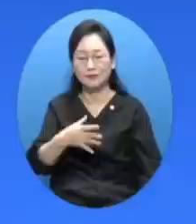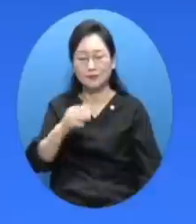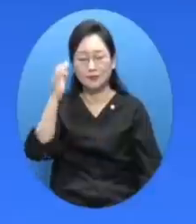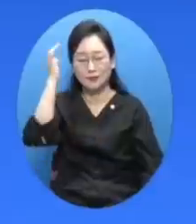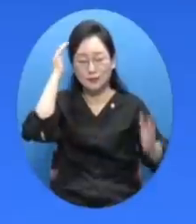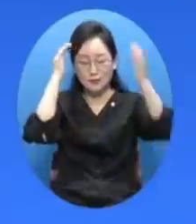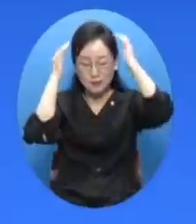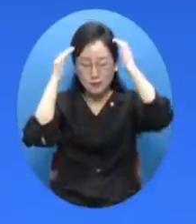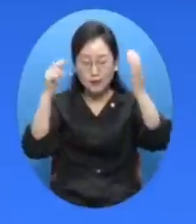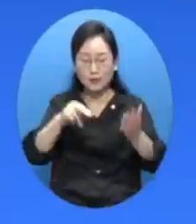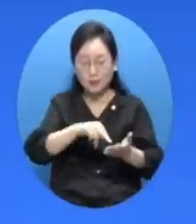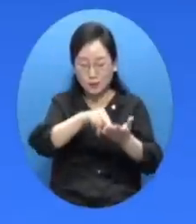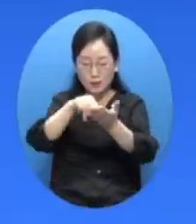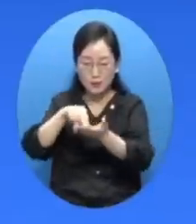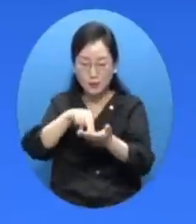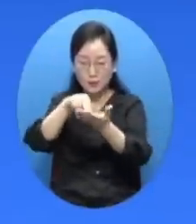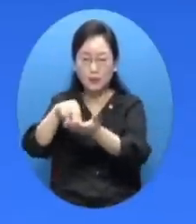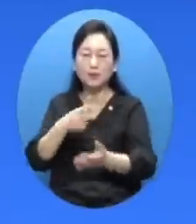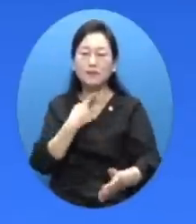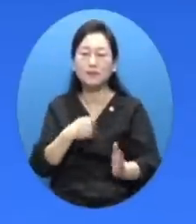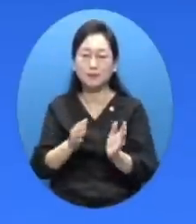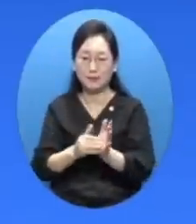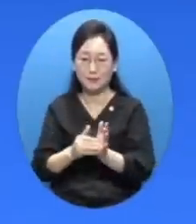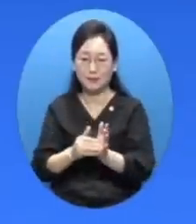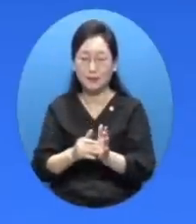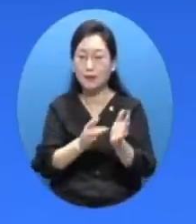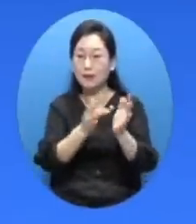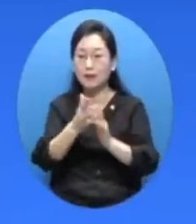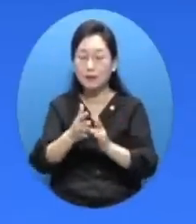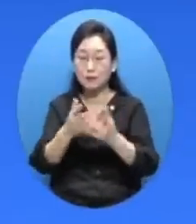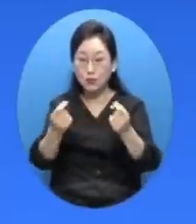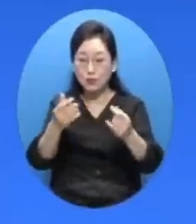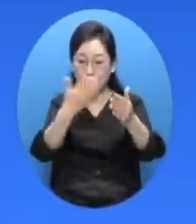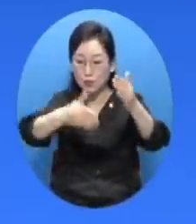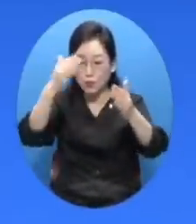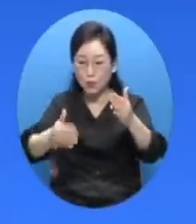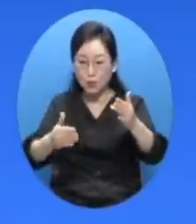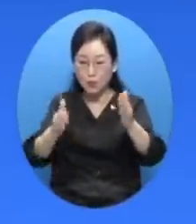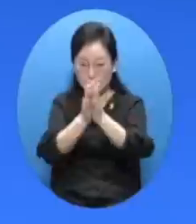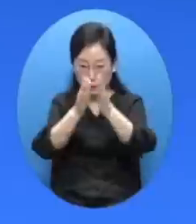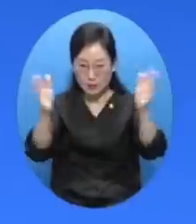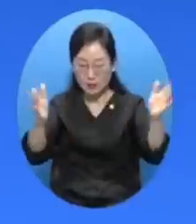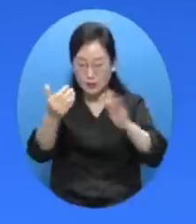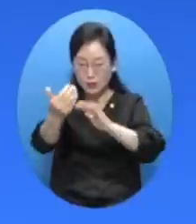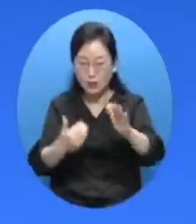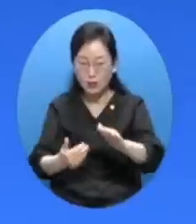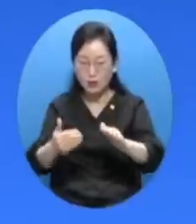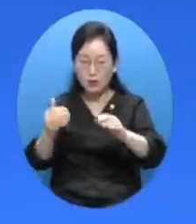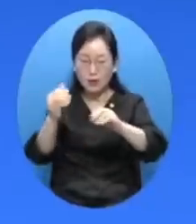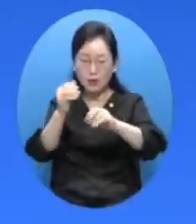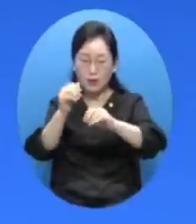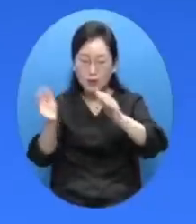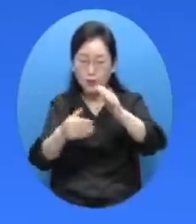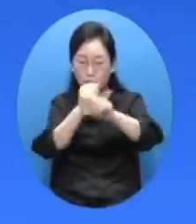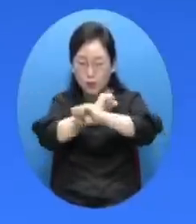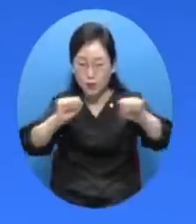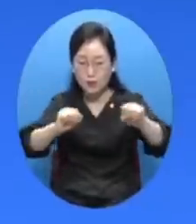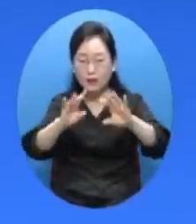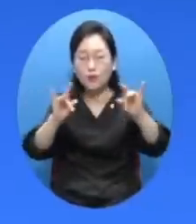고통스럽고 외로운 시간을 보냈던 것입니다. 예수님께서 공생을 시작하실 때 광야에서 40일 금식하시면서